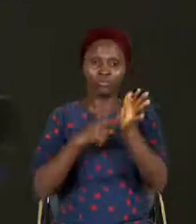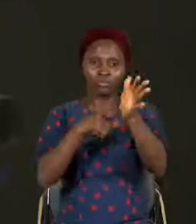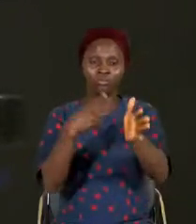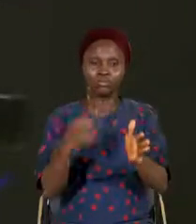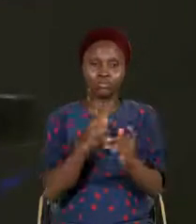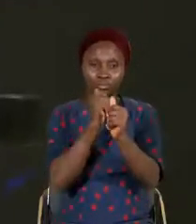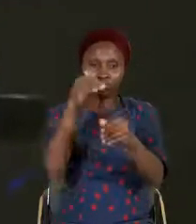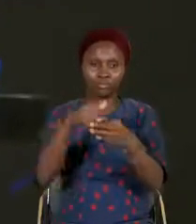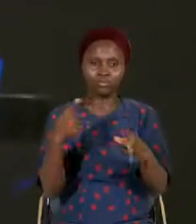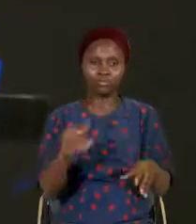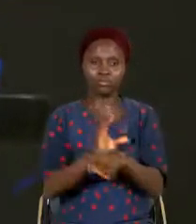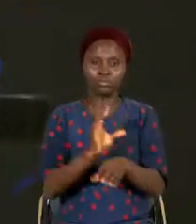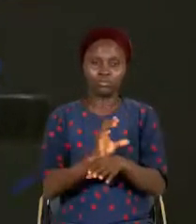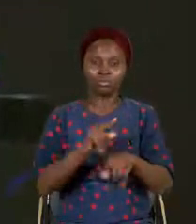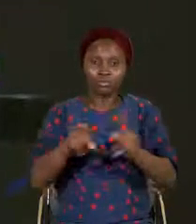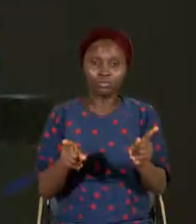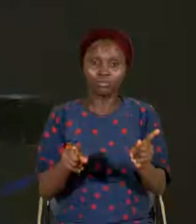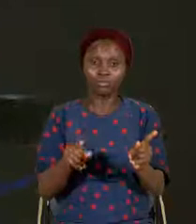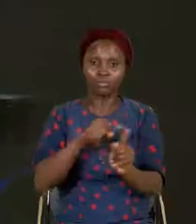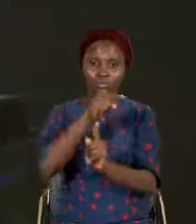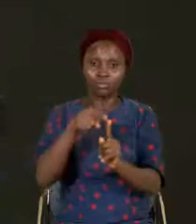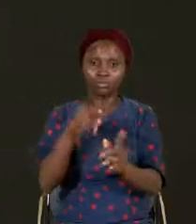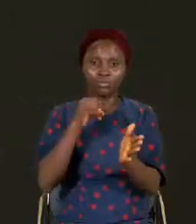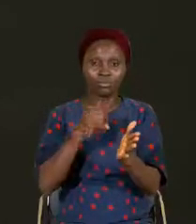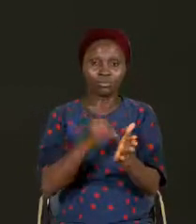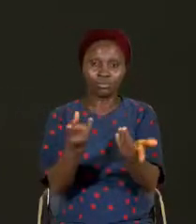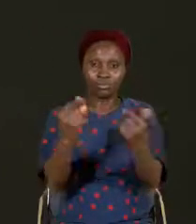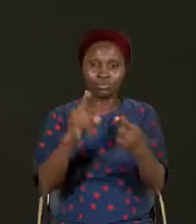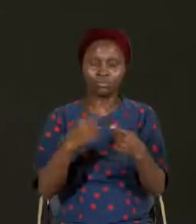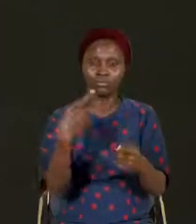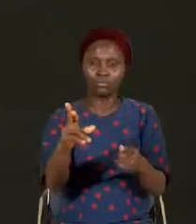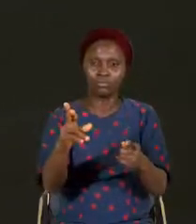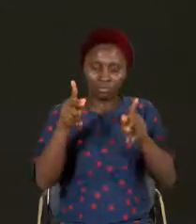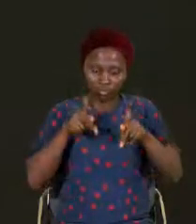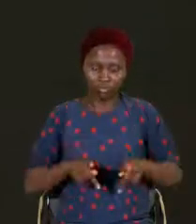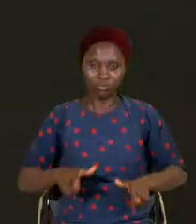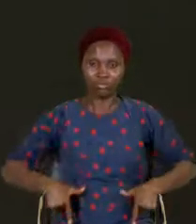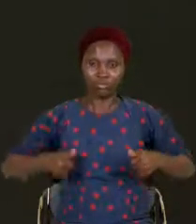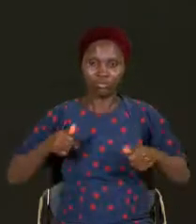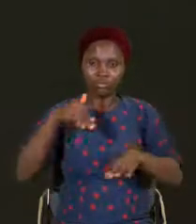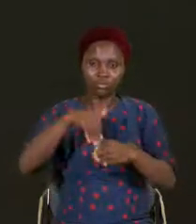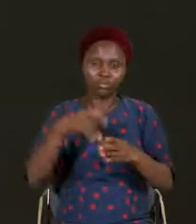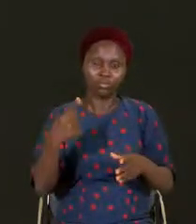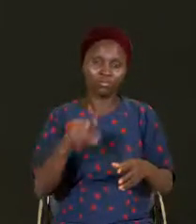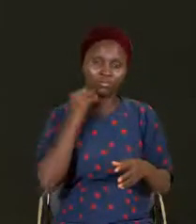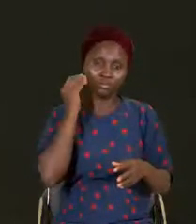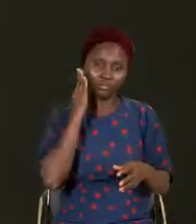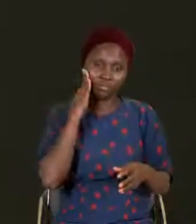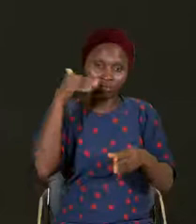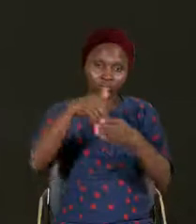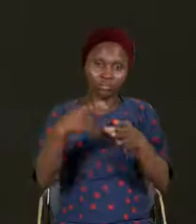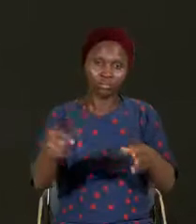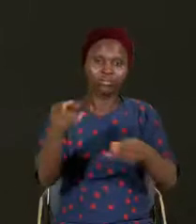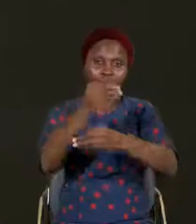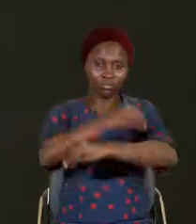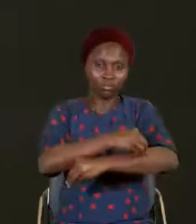manifestent le don dans l'église. Mais lorsqu'il s'agit de leur vie personnelle, dans la famille, dans